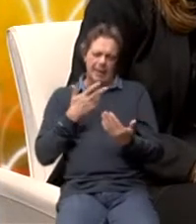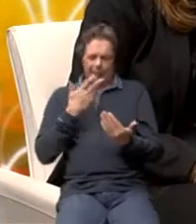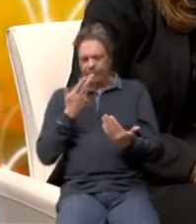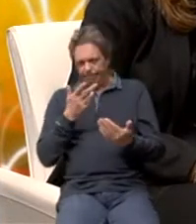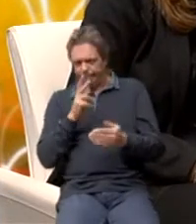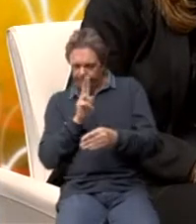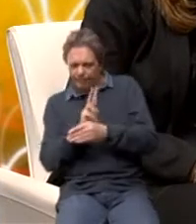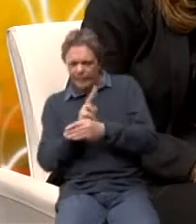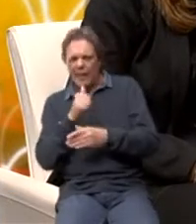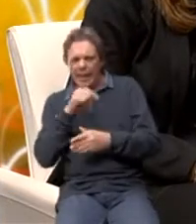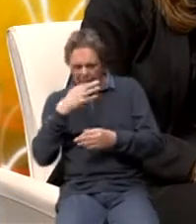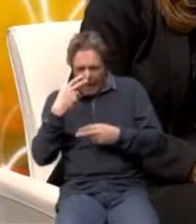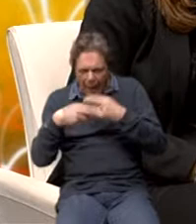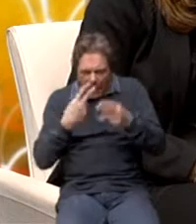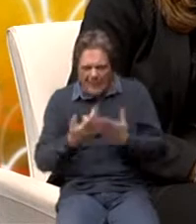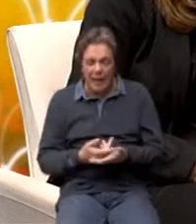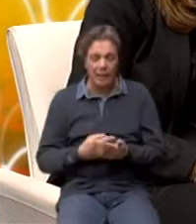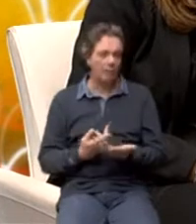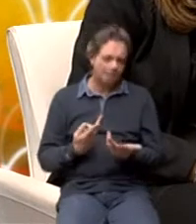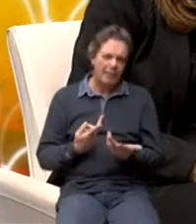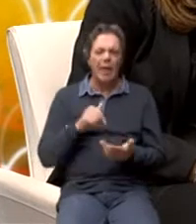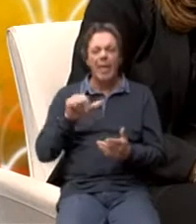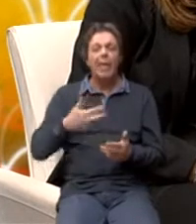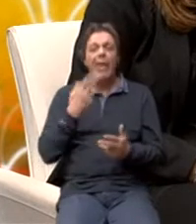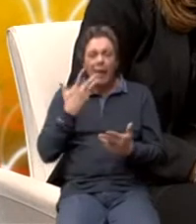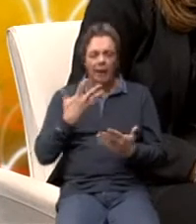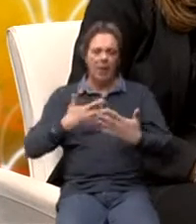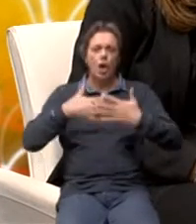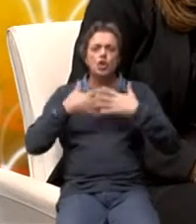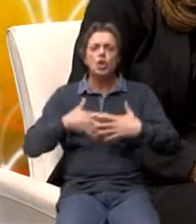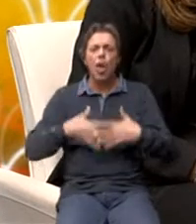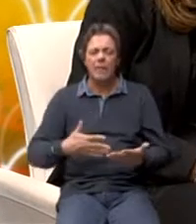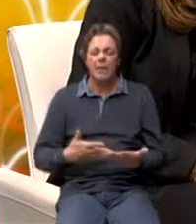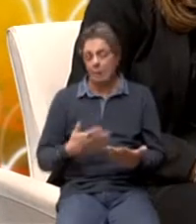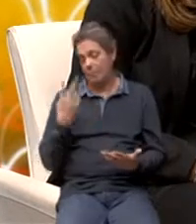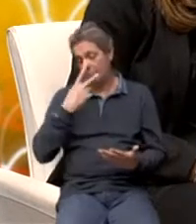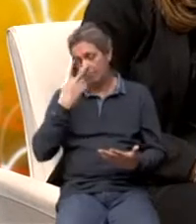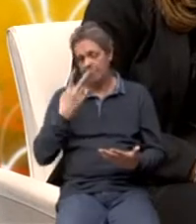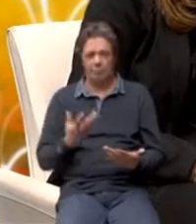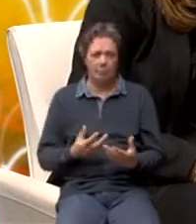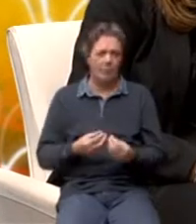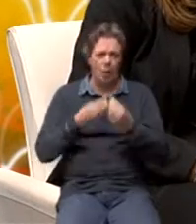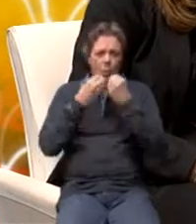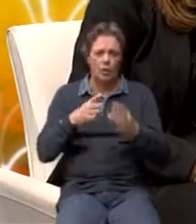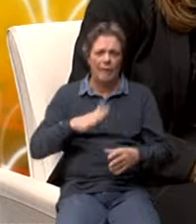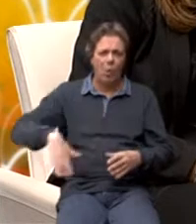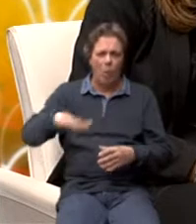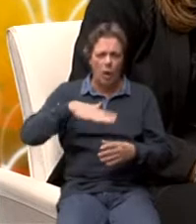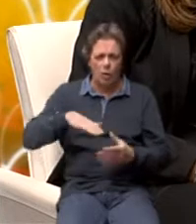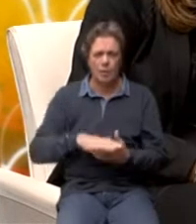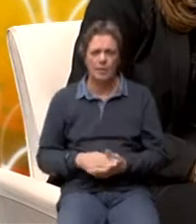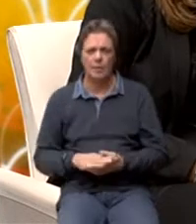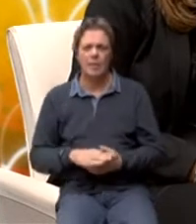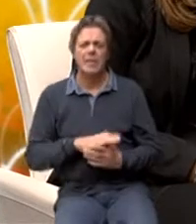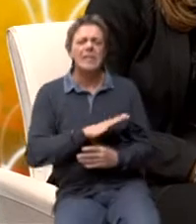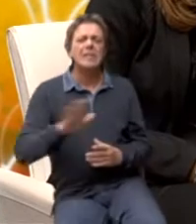analiza, nego i sa stanovišta tehnologija. Tako da je bitno i to reći. Svaki od tih ekoloških proizvoda koji dolaze na tržište mora